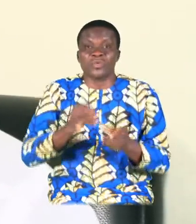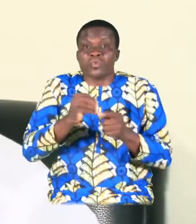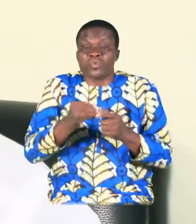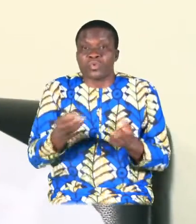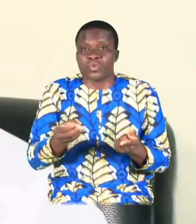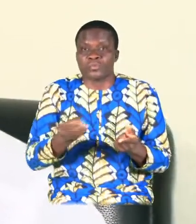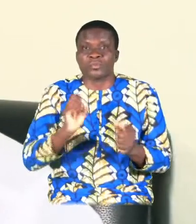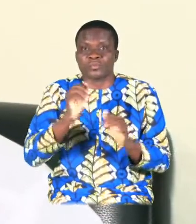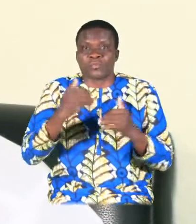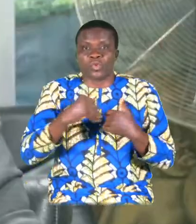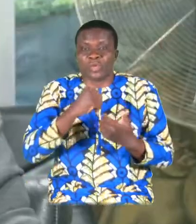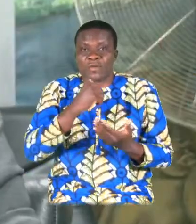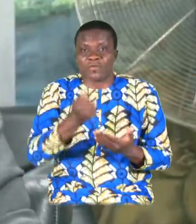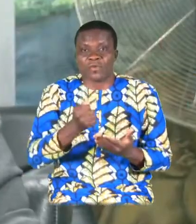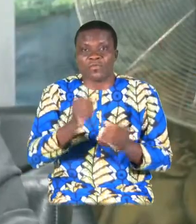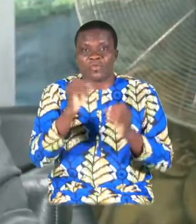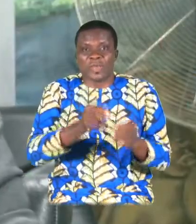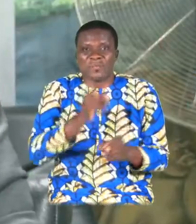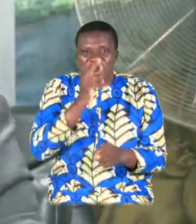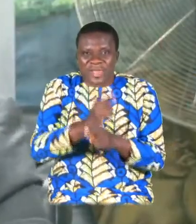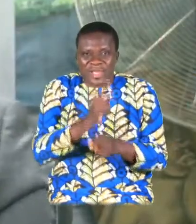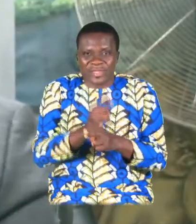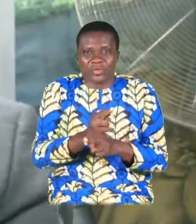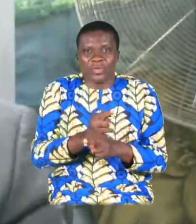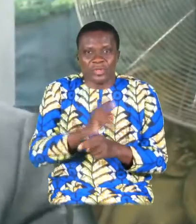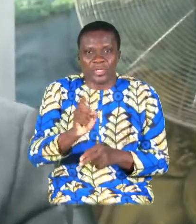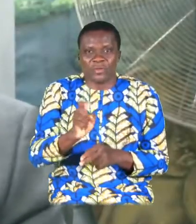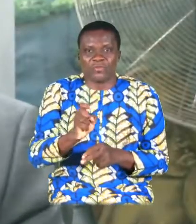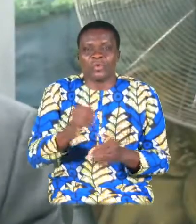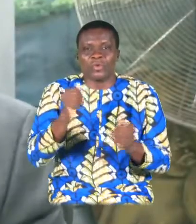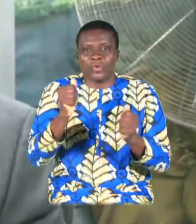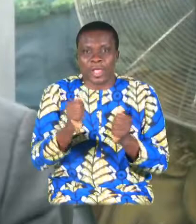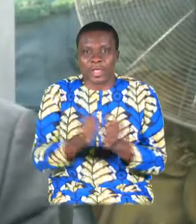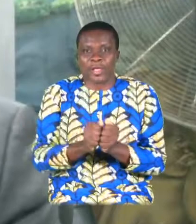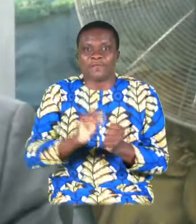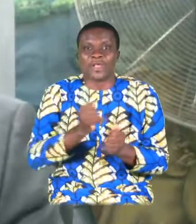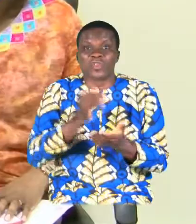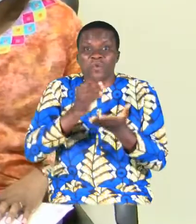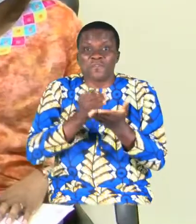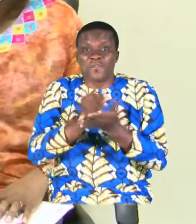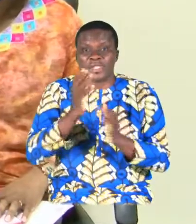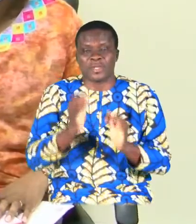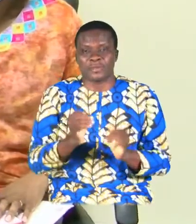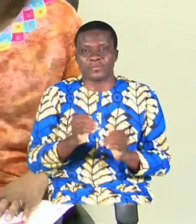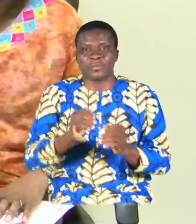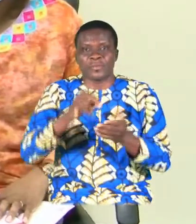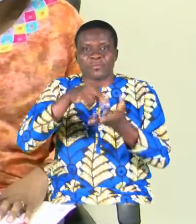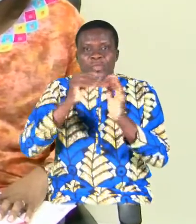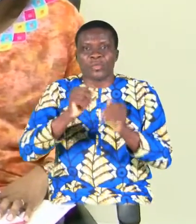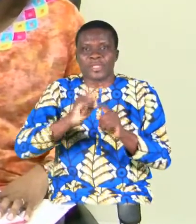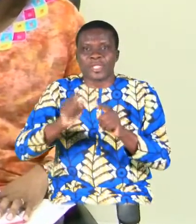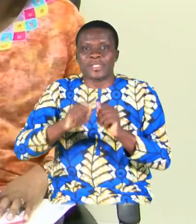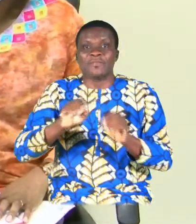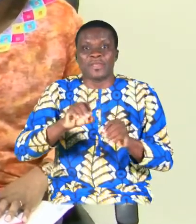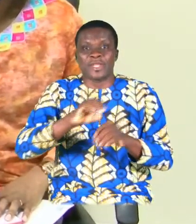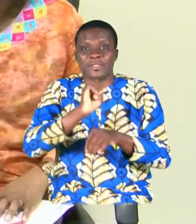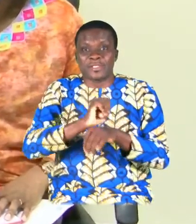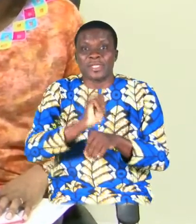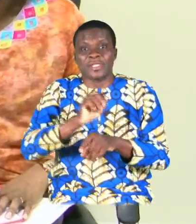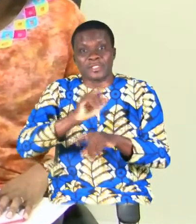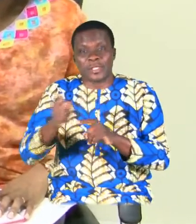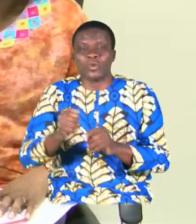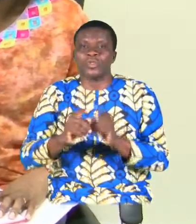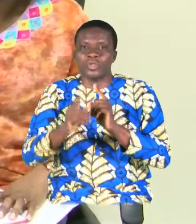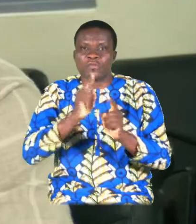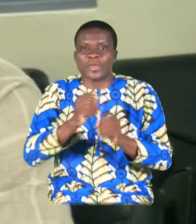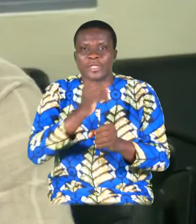que nous n'avons pas mis la rigueur qu'il faut avec nos fidèles. Les représentants des différentes confessions religieuses font part